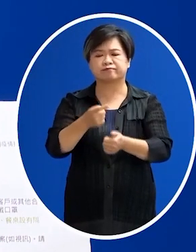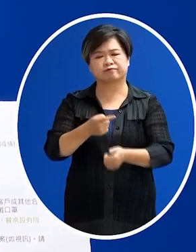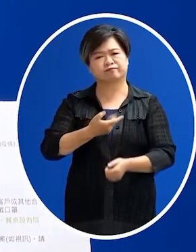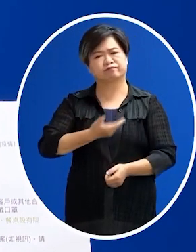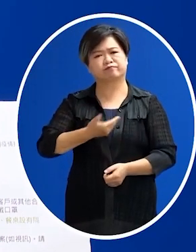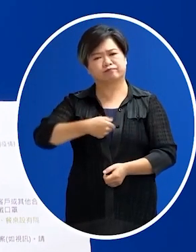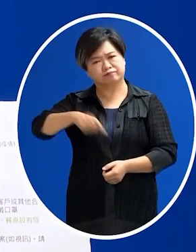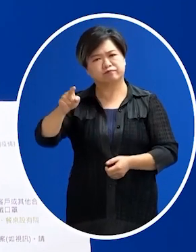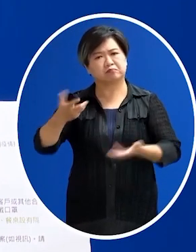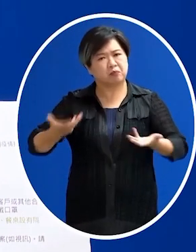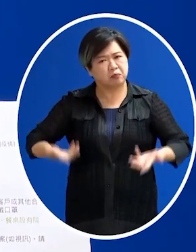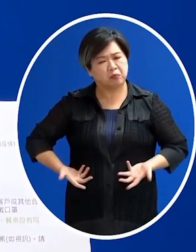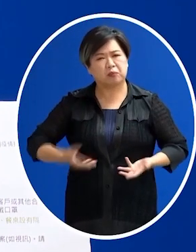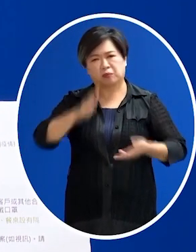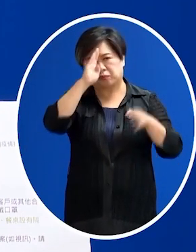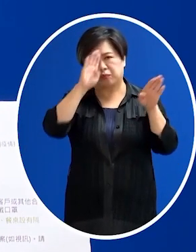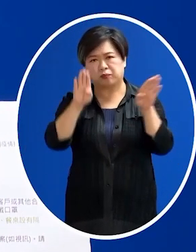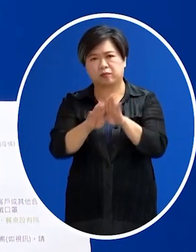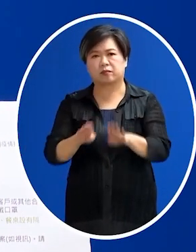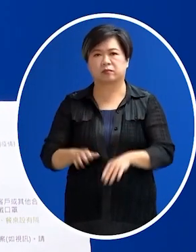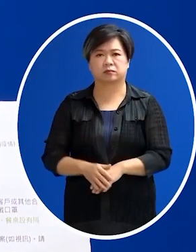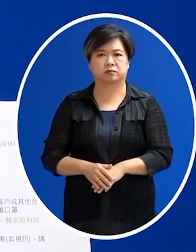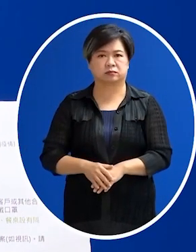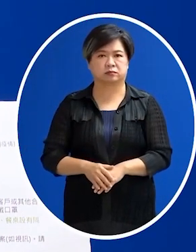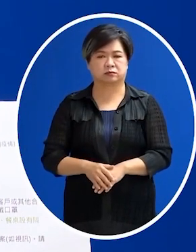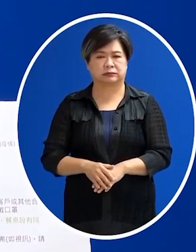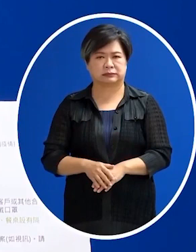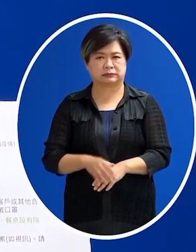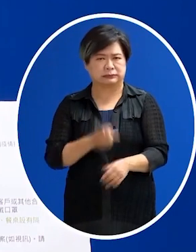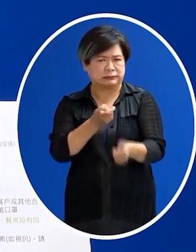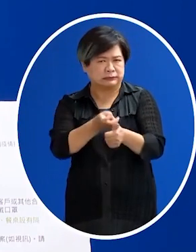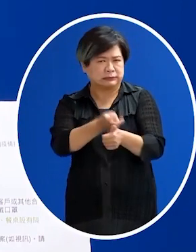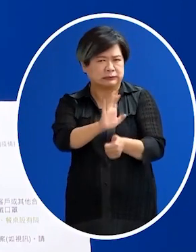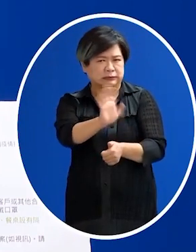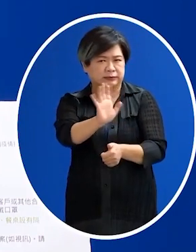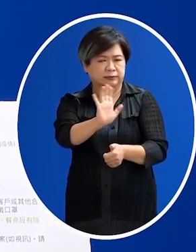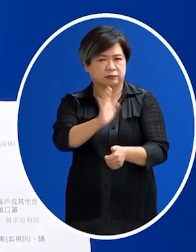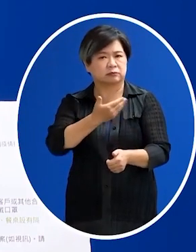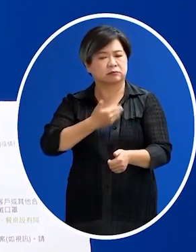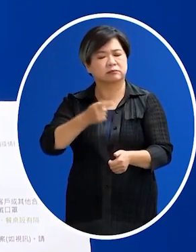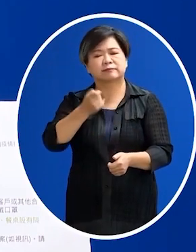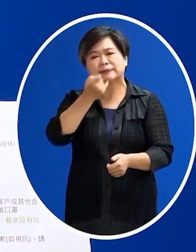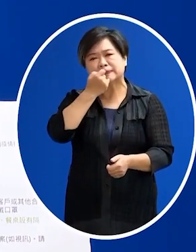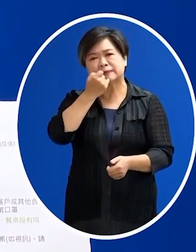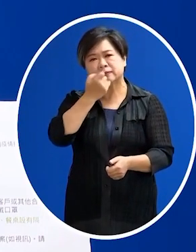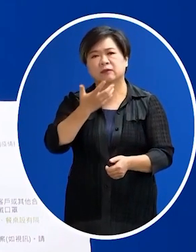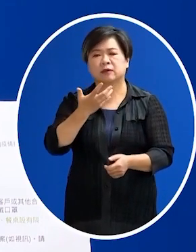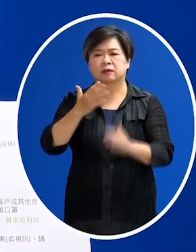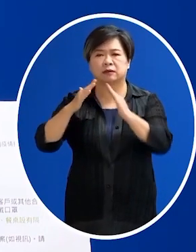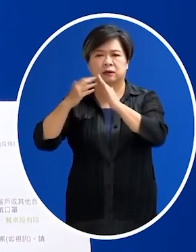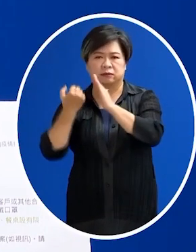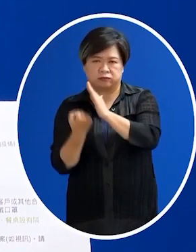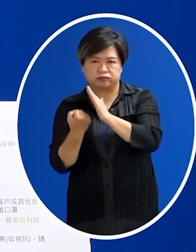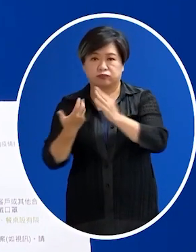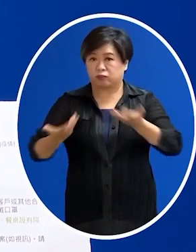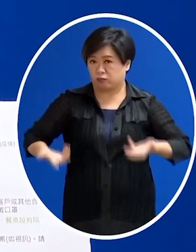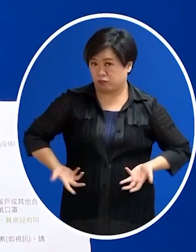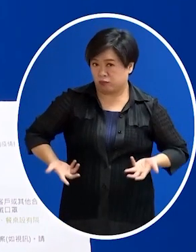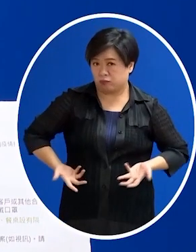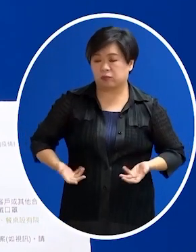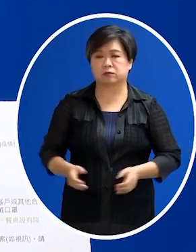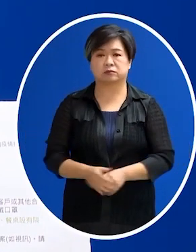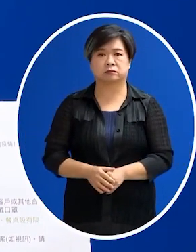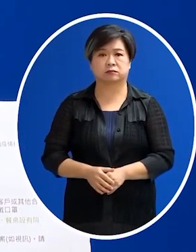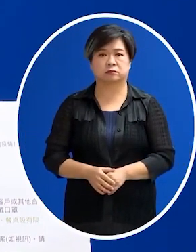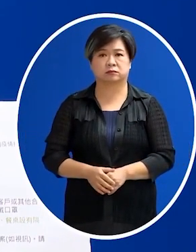请假条件，好，那么让他能够适时的在家中休息，但是呢应